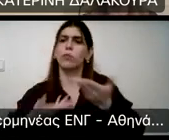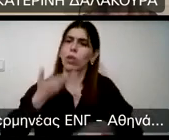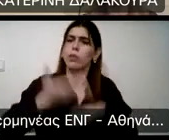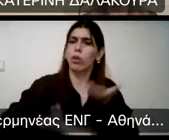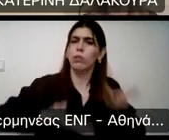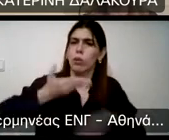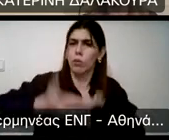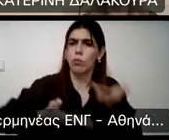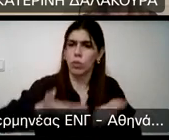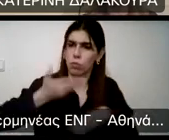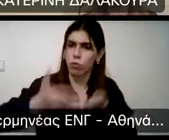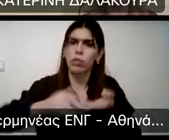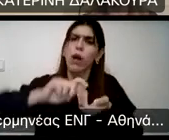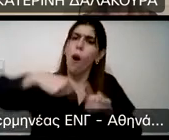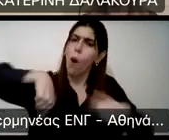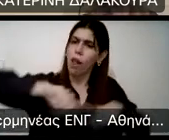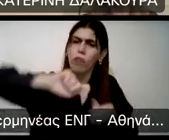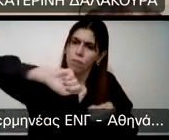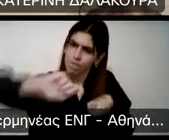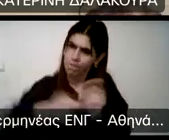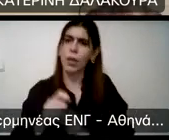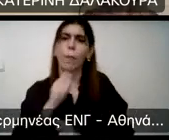γίνει πολιτικές του Πανεπιστημίου Κρήτης.